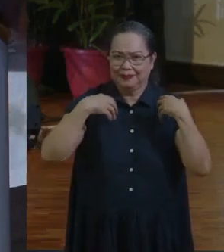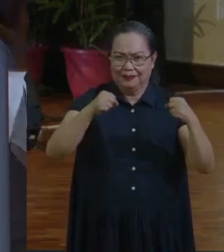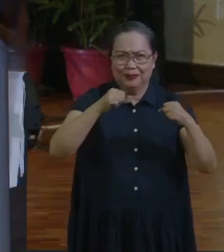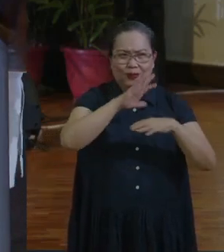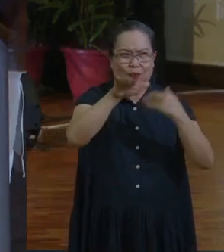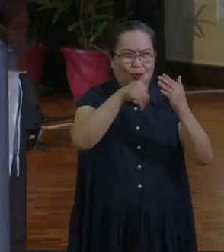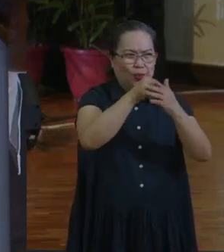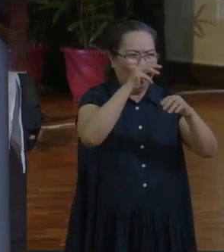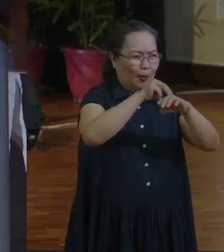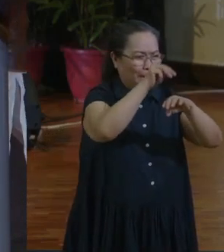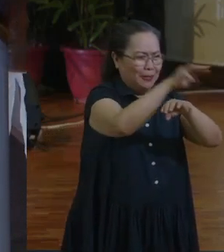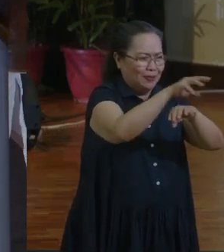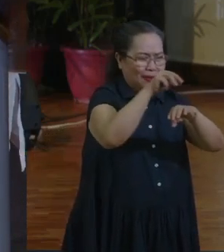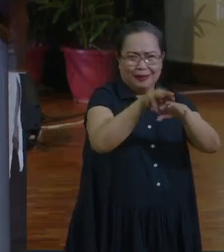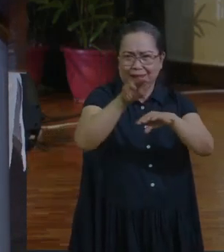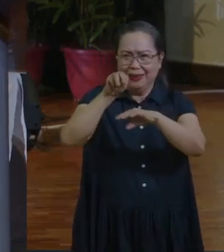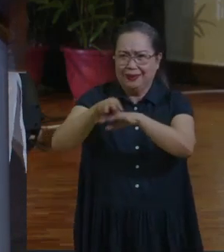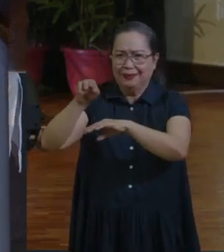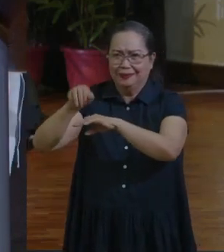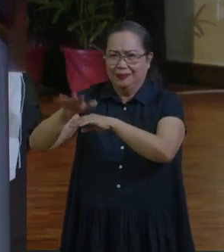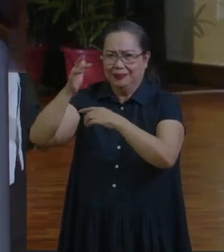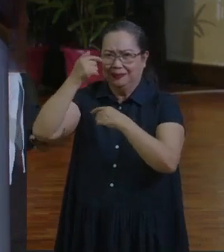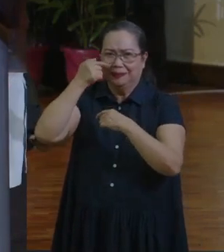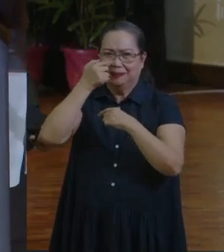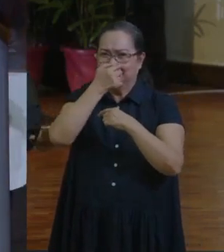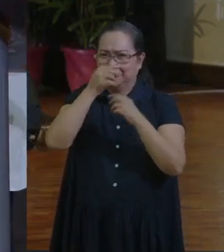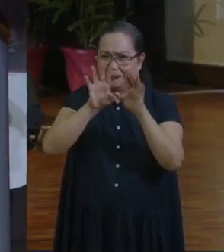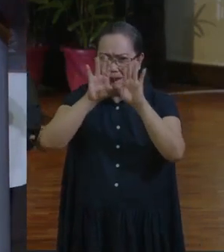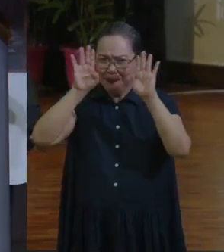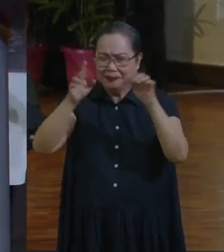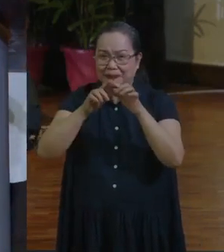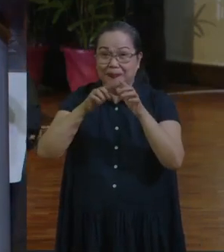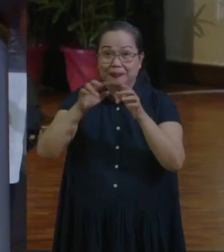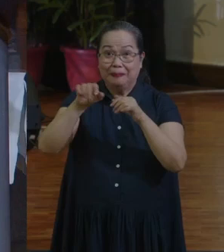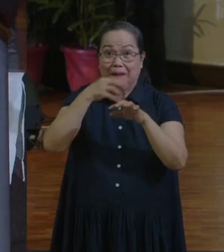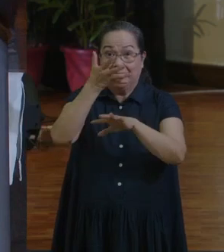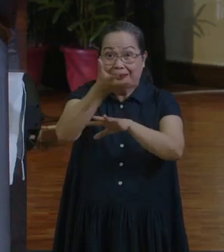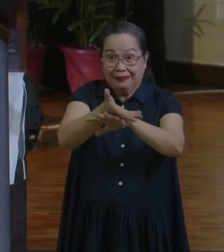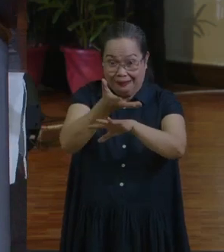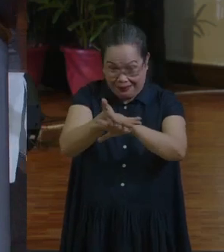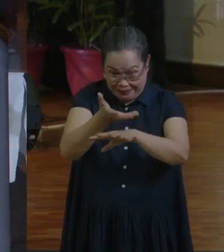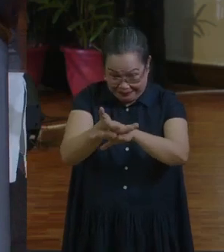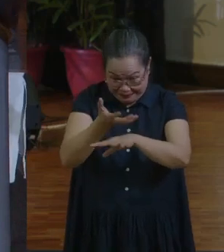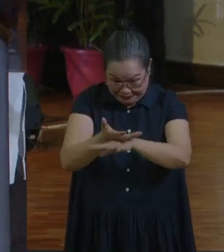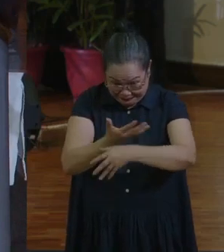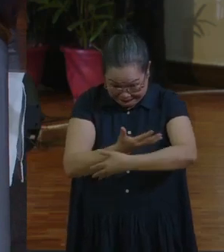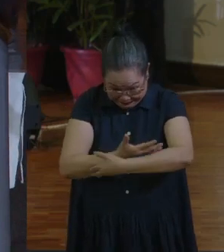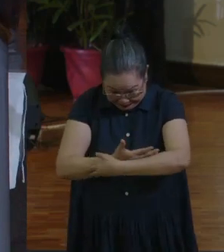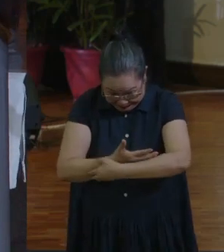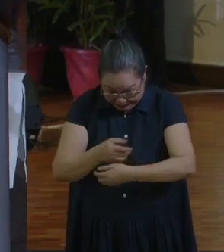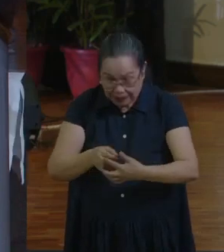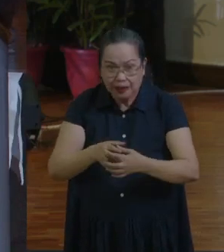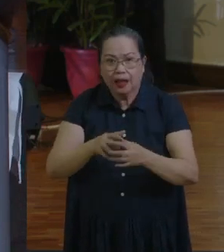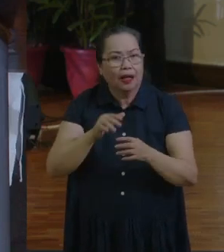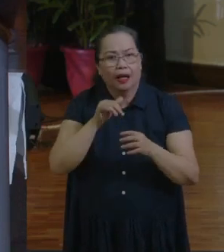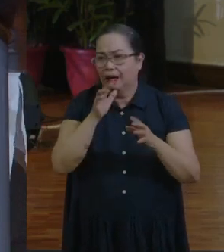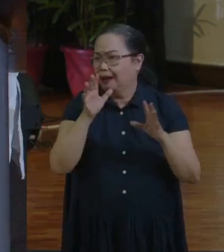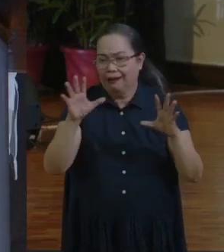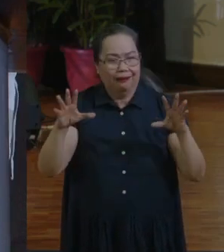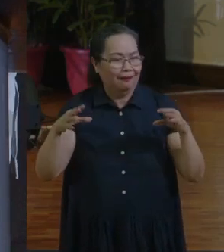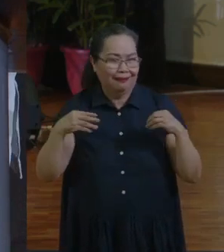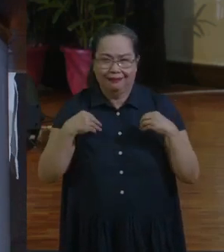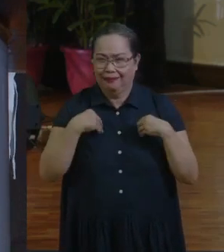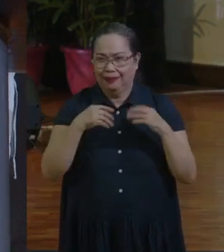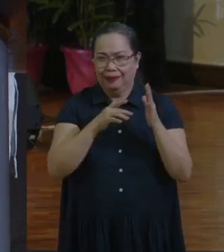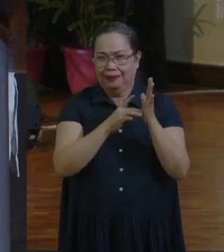gumawa ng mga himala. Ngunit dahil sa kanyang abang pagdating, hindi nila tinanggap si